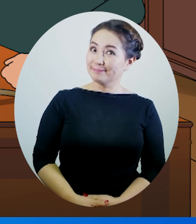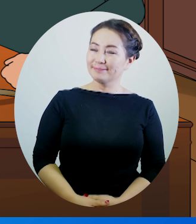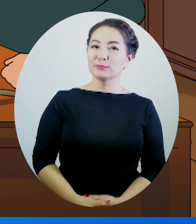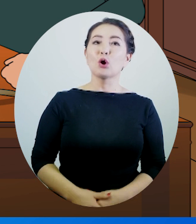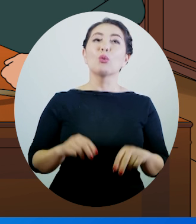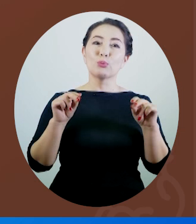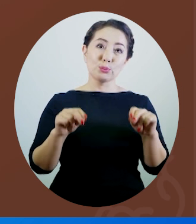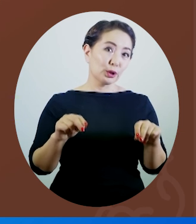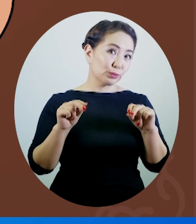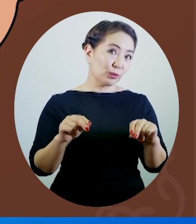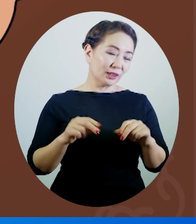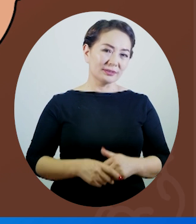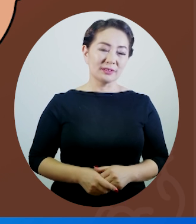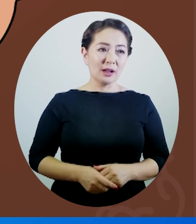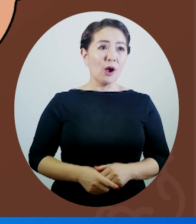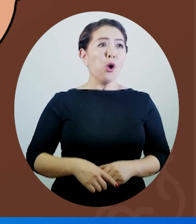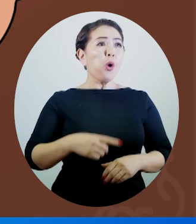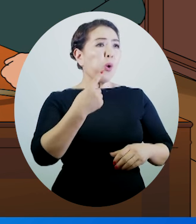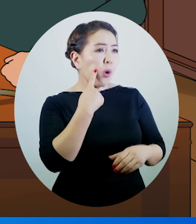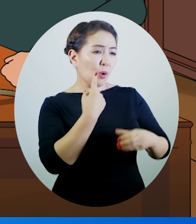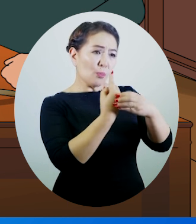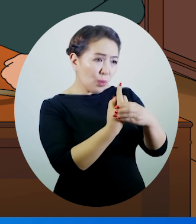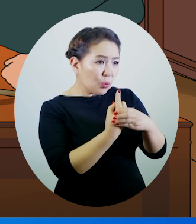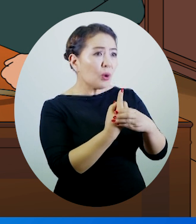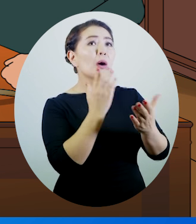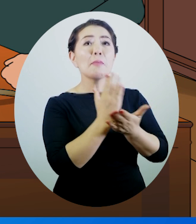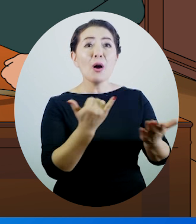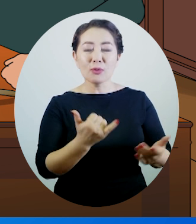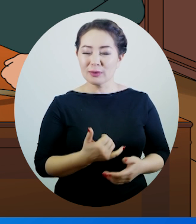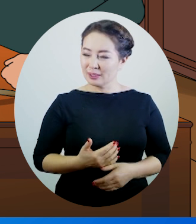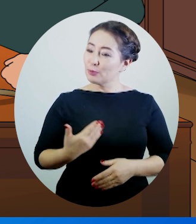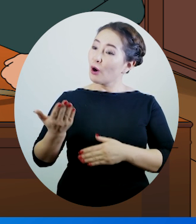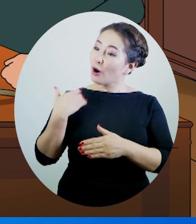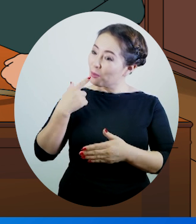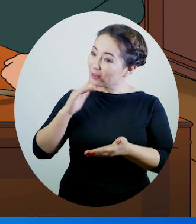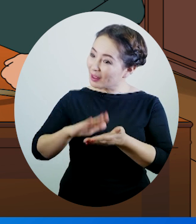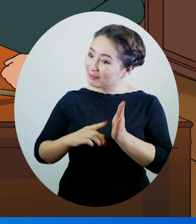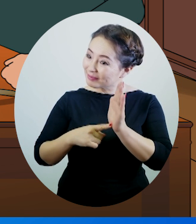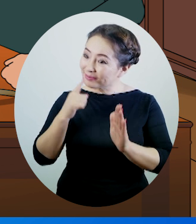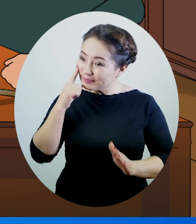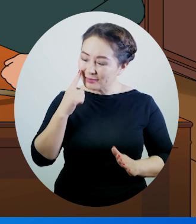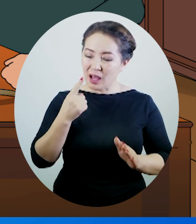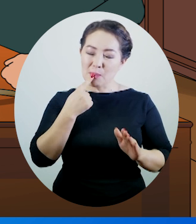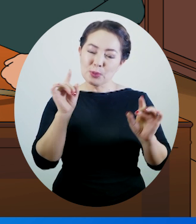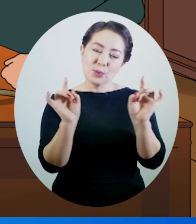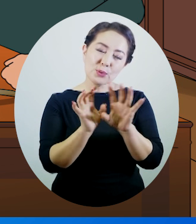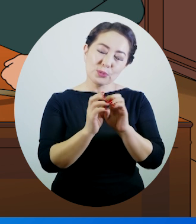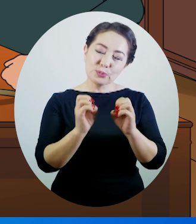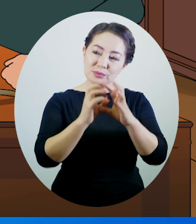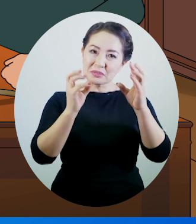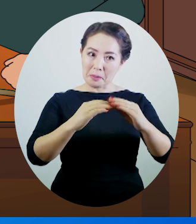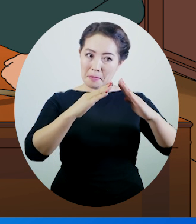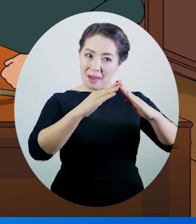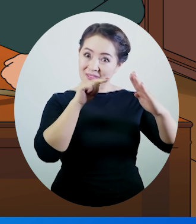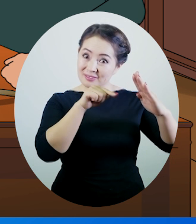Тэр бололгүй яах вэ? Чихэр бялуу байгаа юм уу? Та нартаа би нэг амлаж байсан да. Амттнаар бүтсэн байшинтай үлгэр